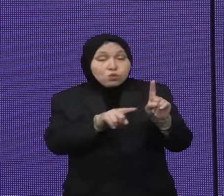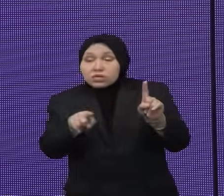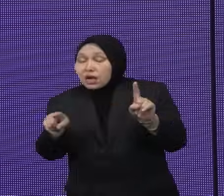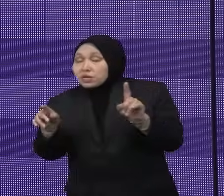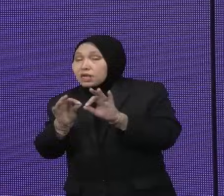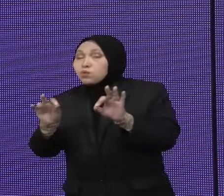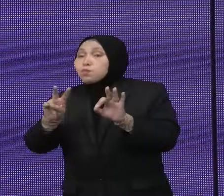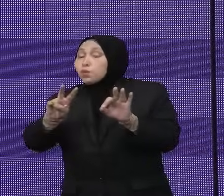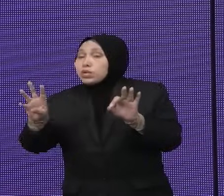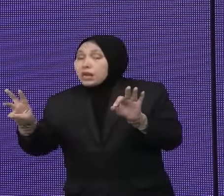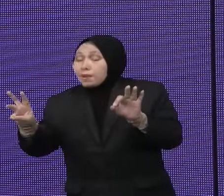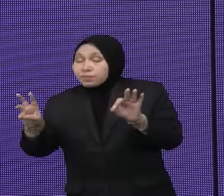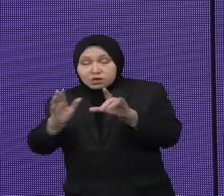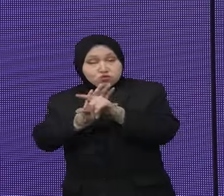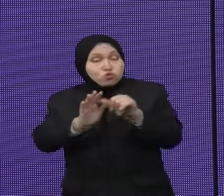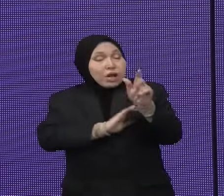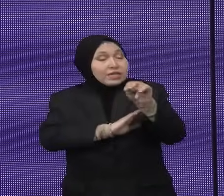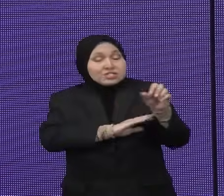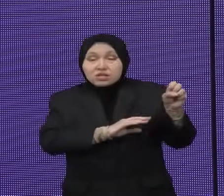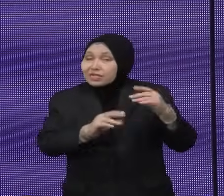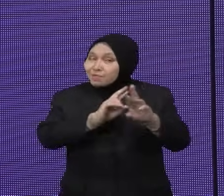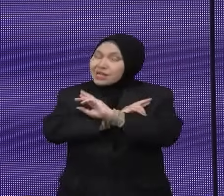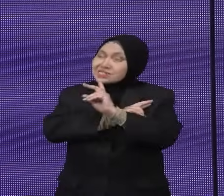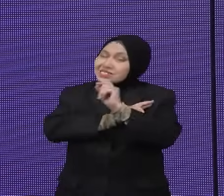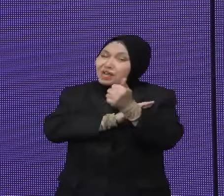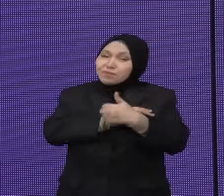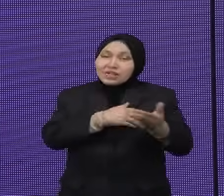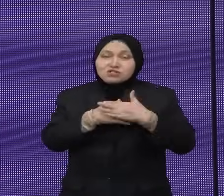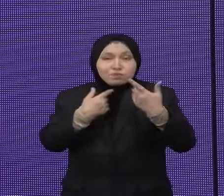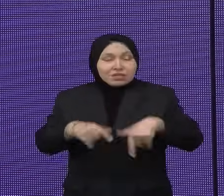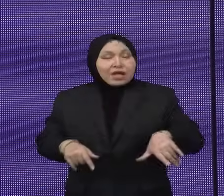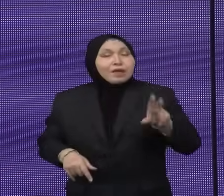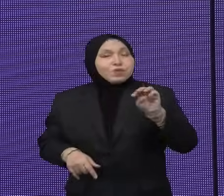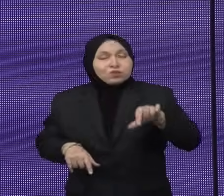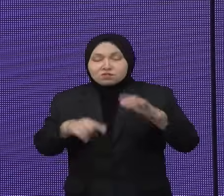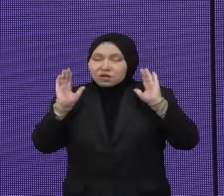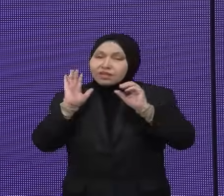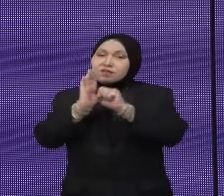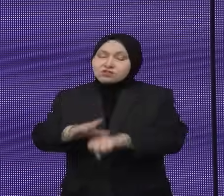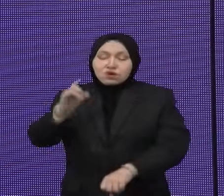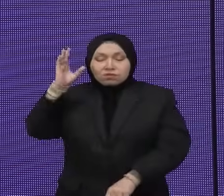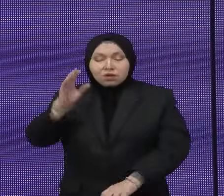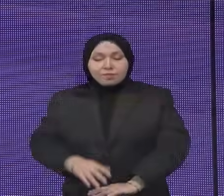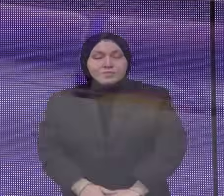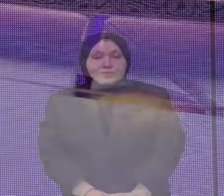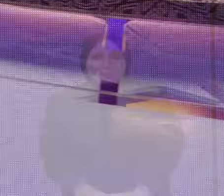ayat 26 surah An-Nisa. Kita berehat sebentar, kembali semula selepas ini My Quran Time, Quran Salat Infaq.